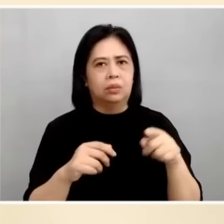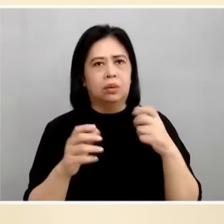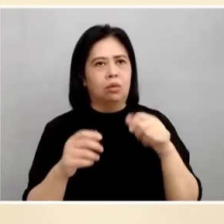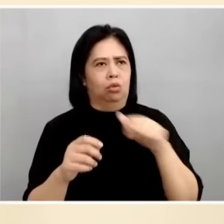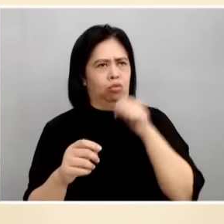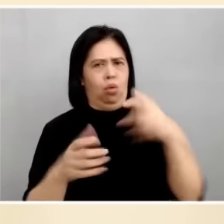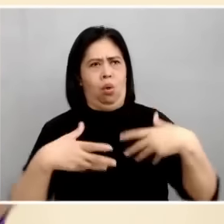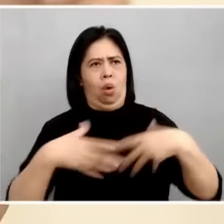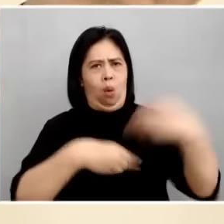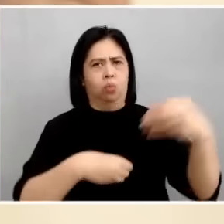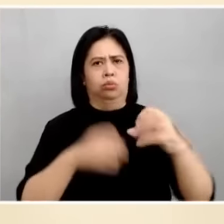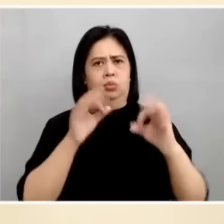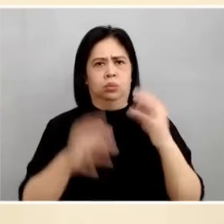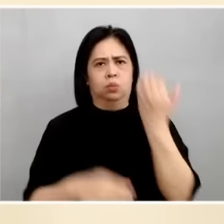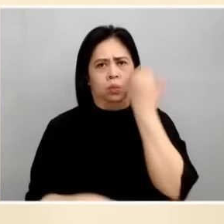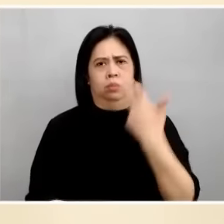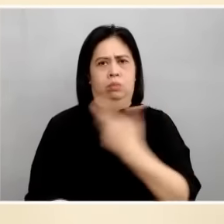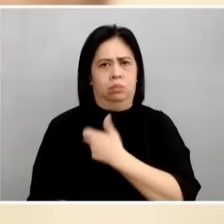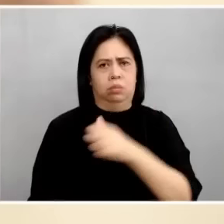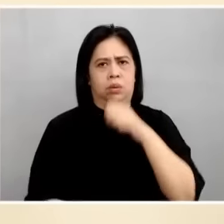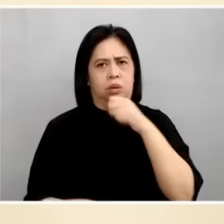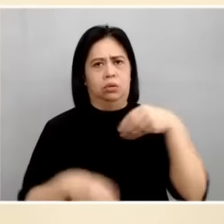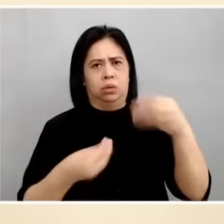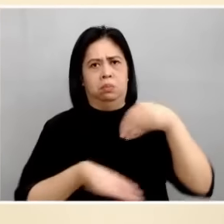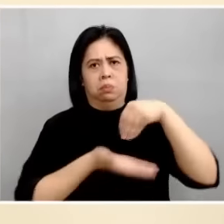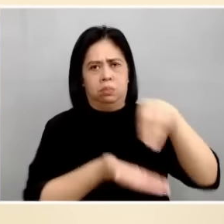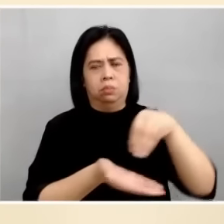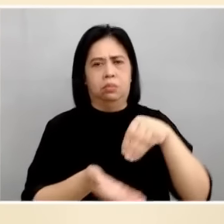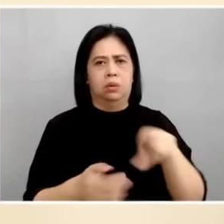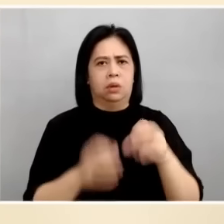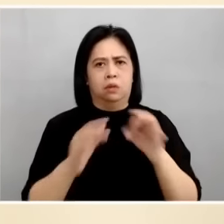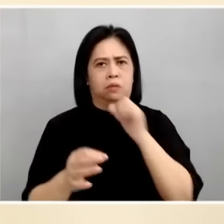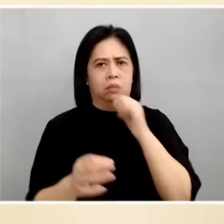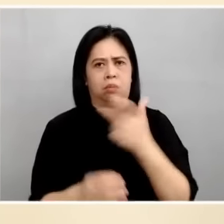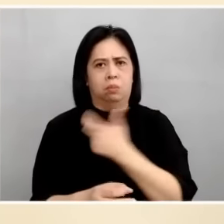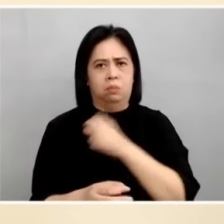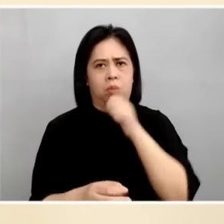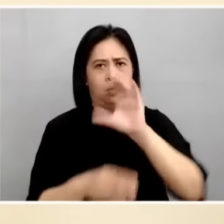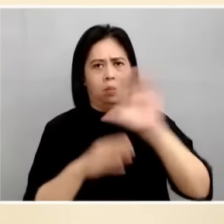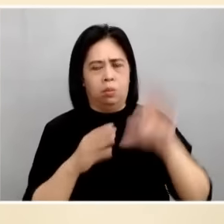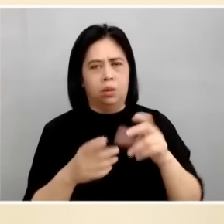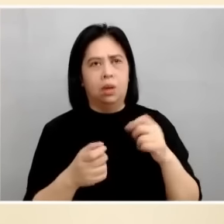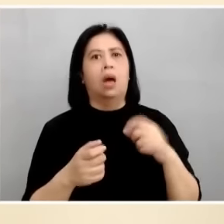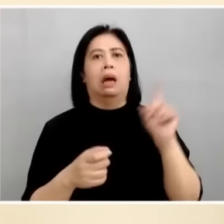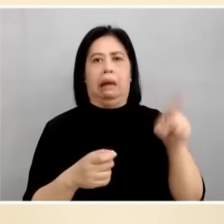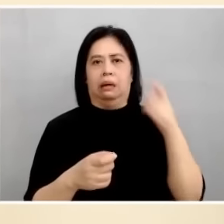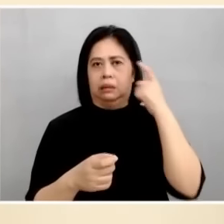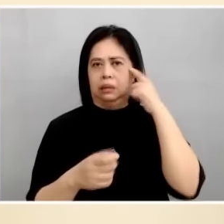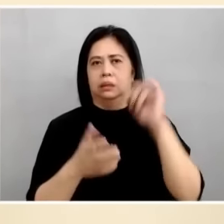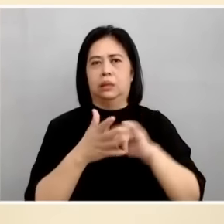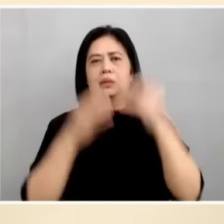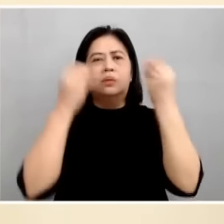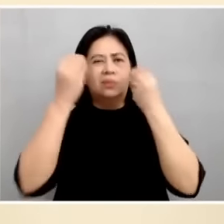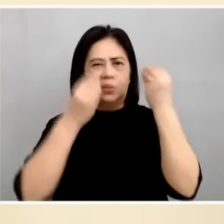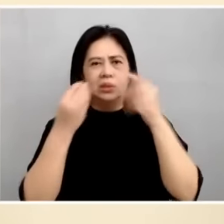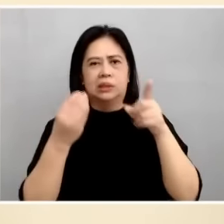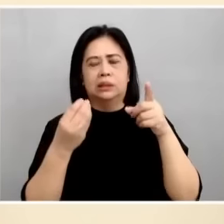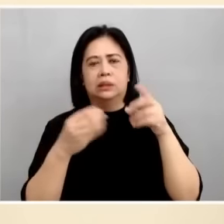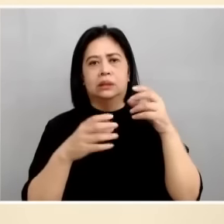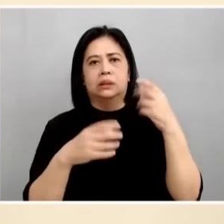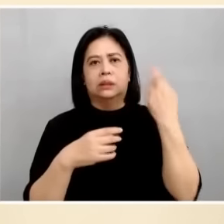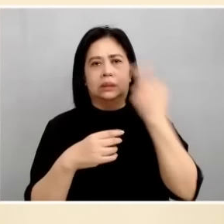hindi kayo binakunahan, hindi kayo bibigyan ng ayuda, pag hindi kayo bakunahan. I think that confuses